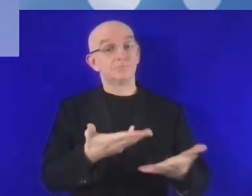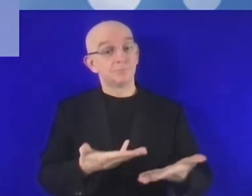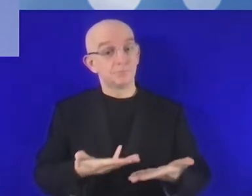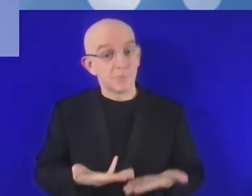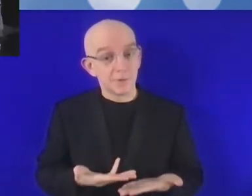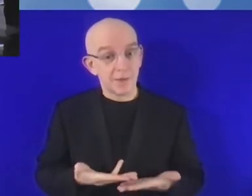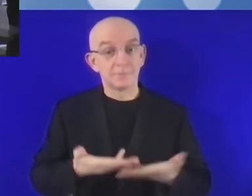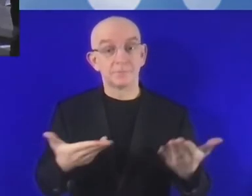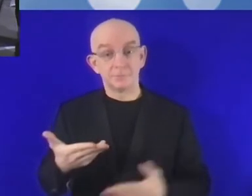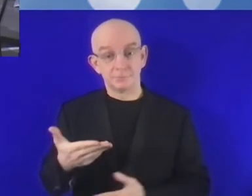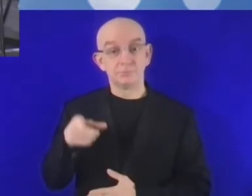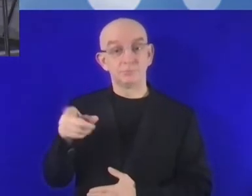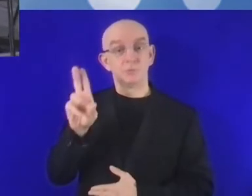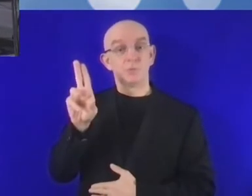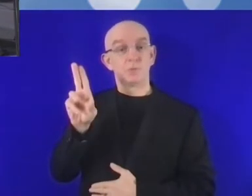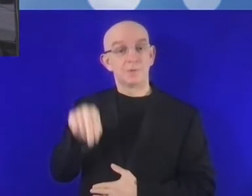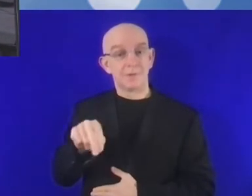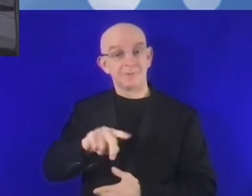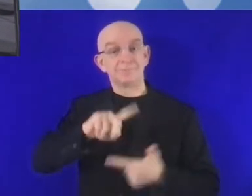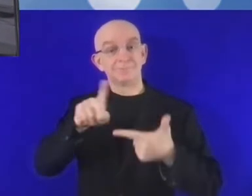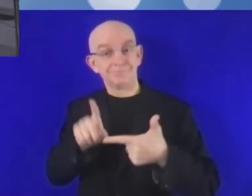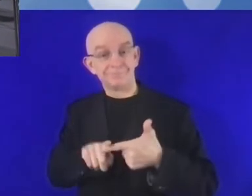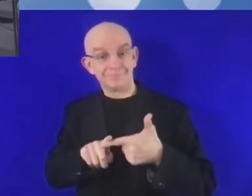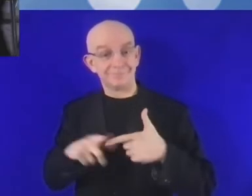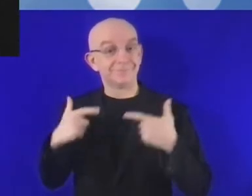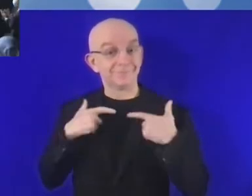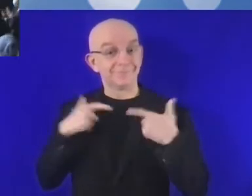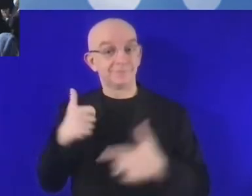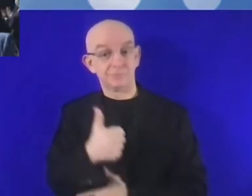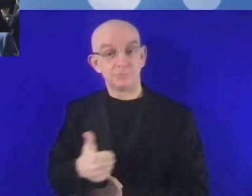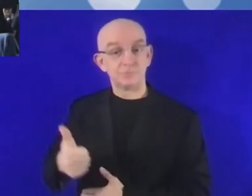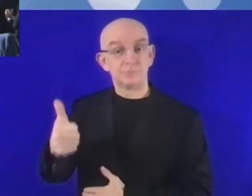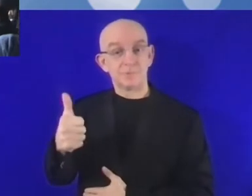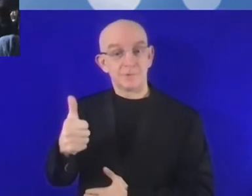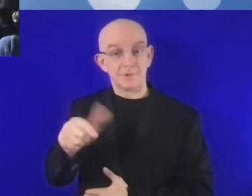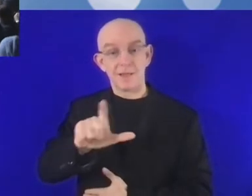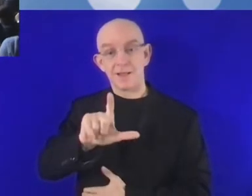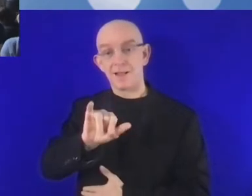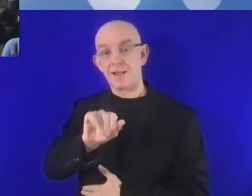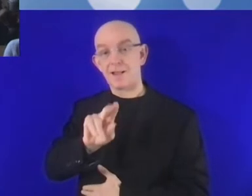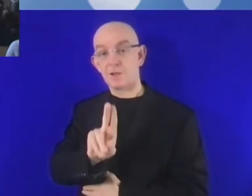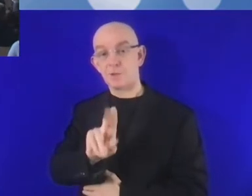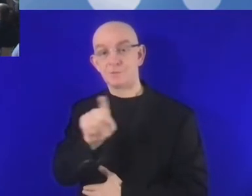أرحب بنائب الأمين العام للأمم المتحدة كوت زلمينا.